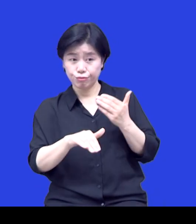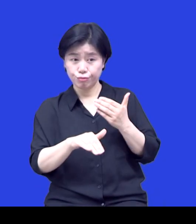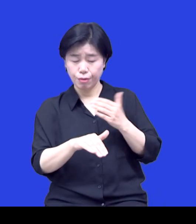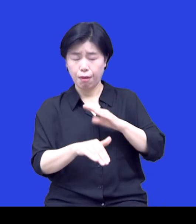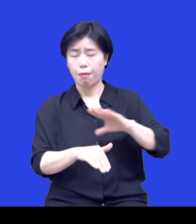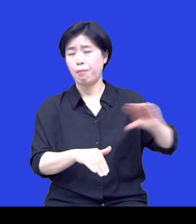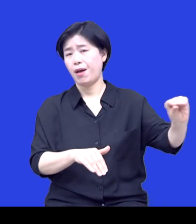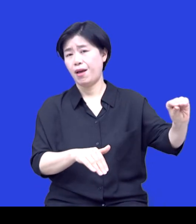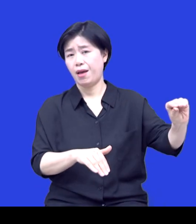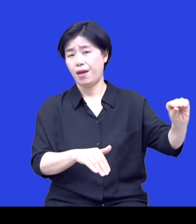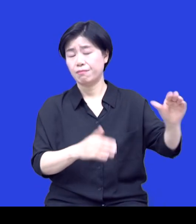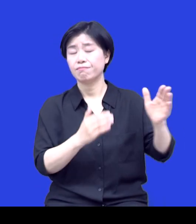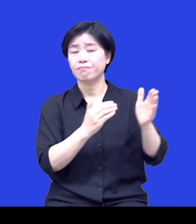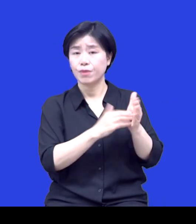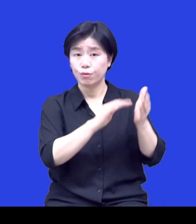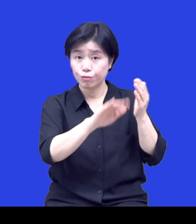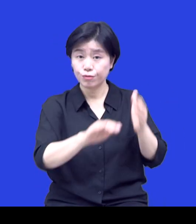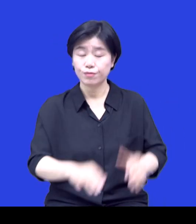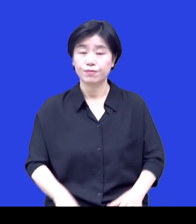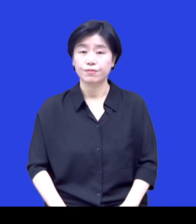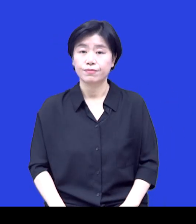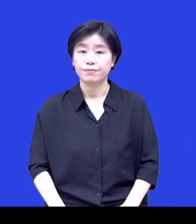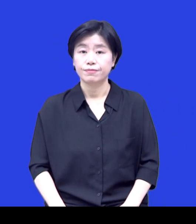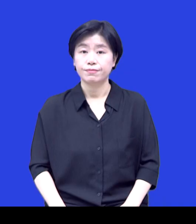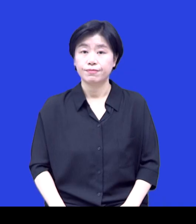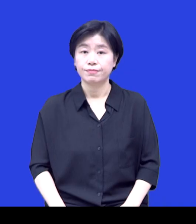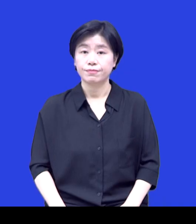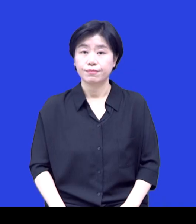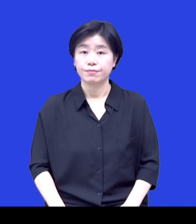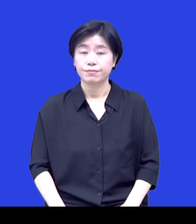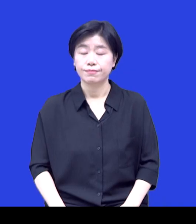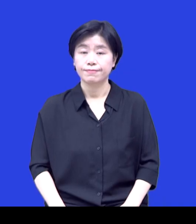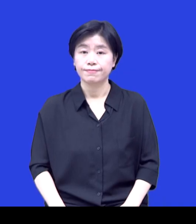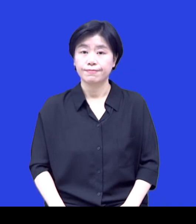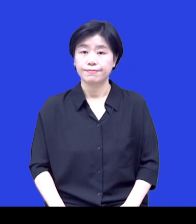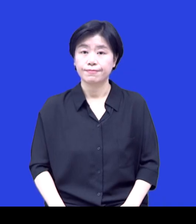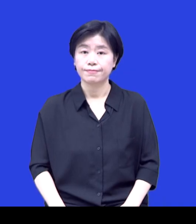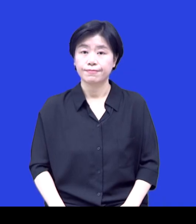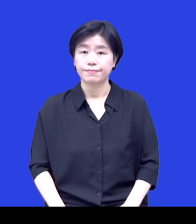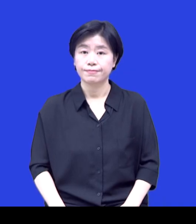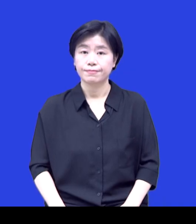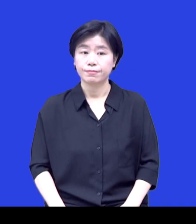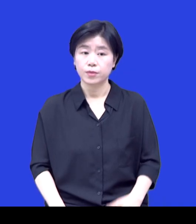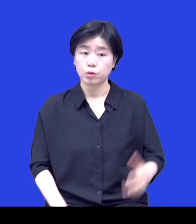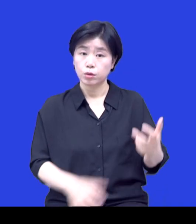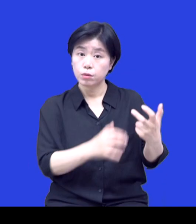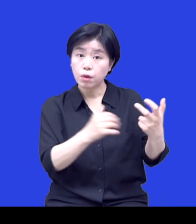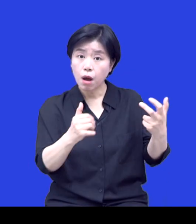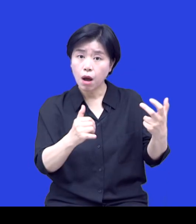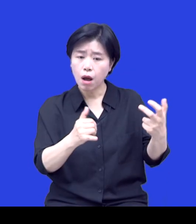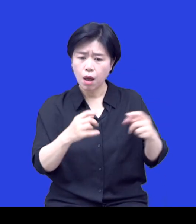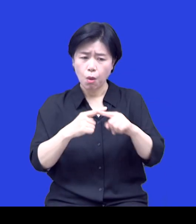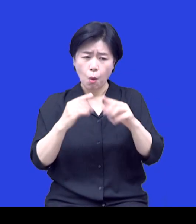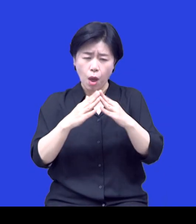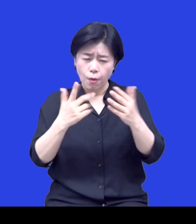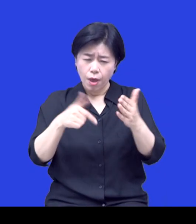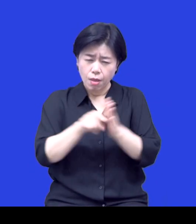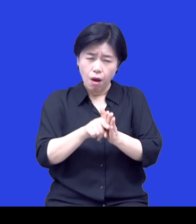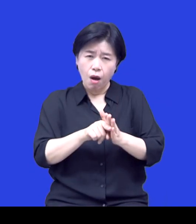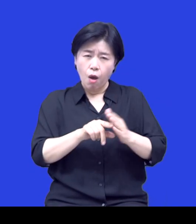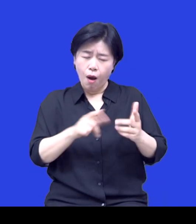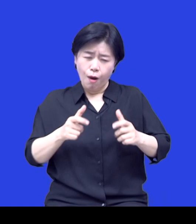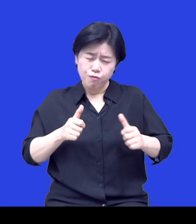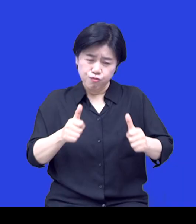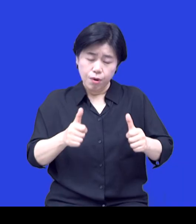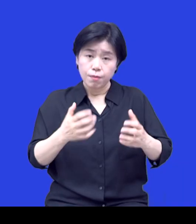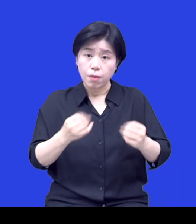교회가 되나 보자 그러고 그러는데 가장 헌금도 많이 하고 사역도 많이 하던 분들이었는데 그